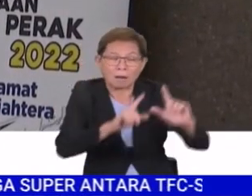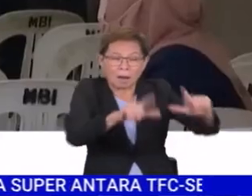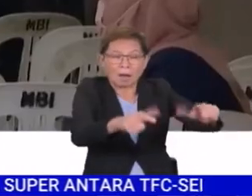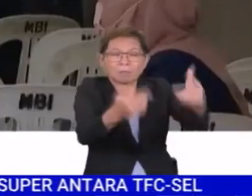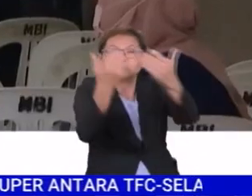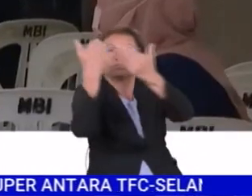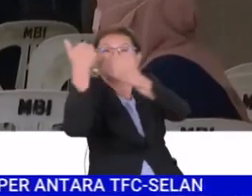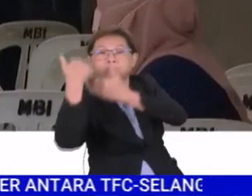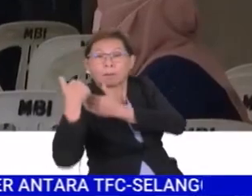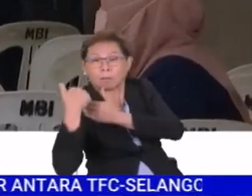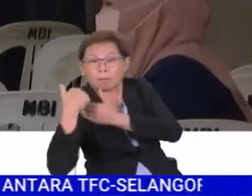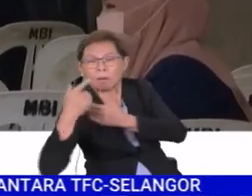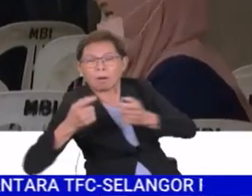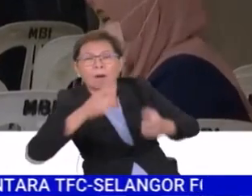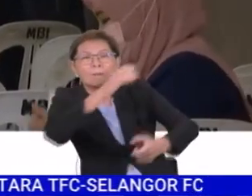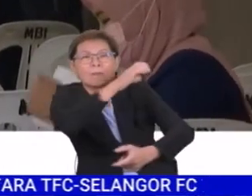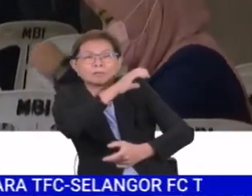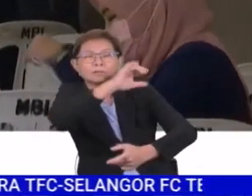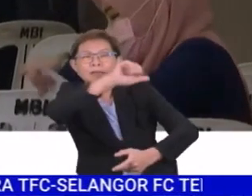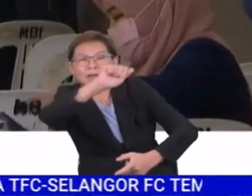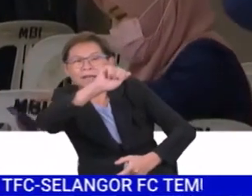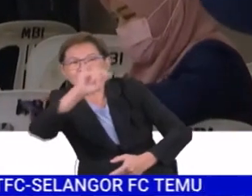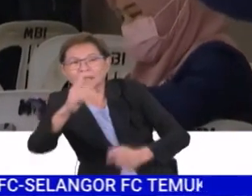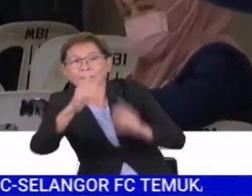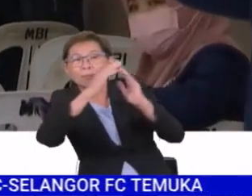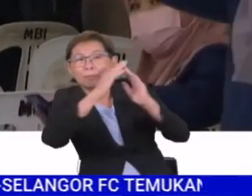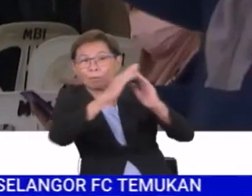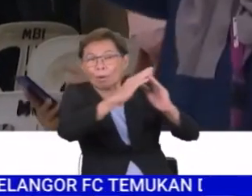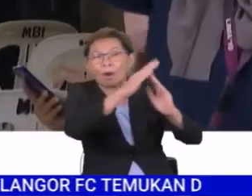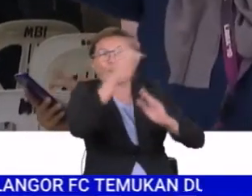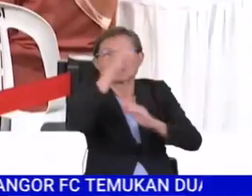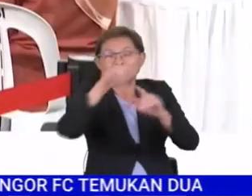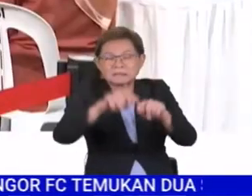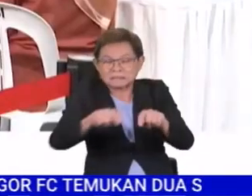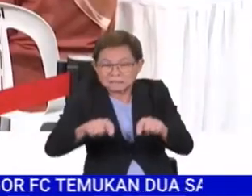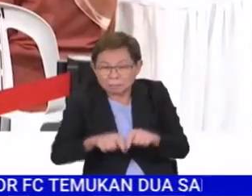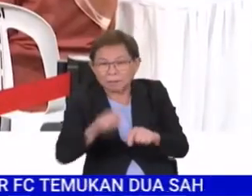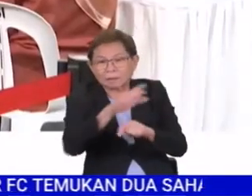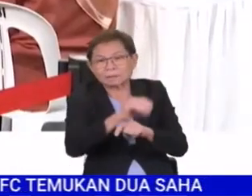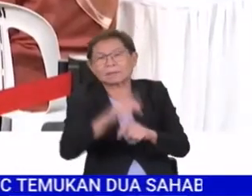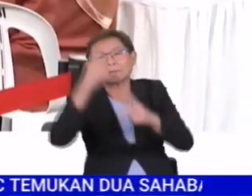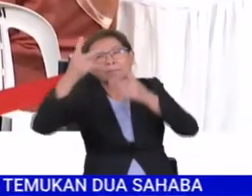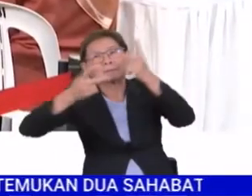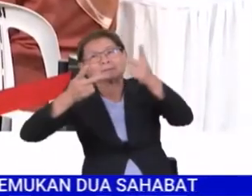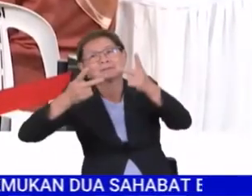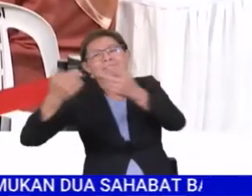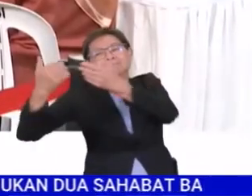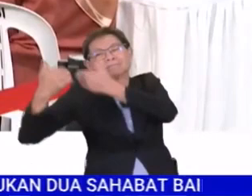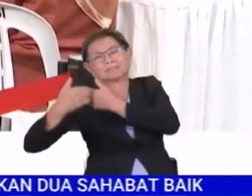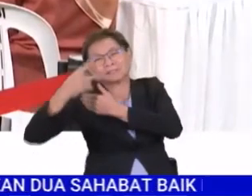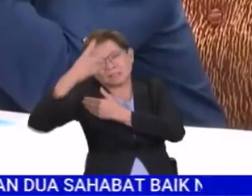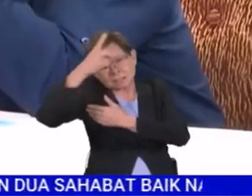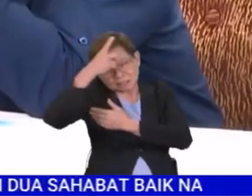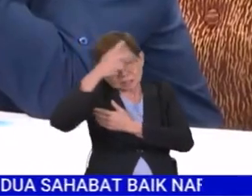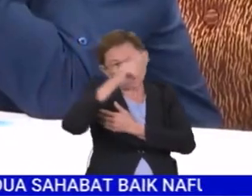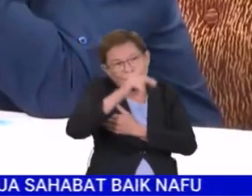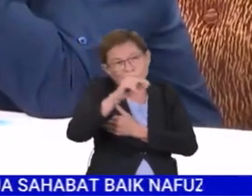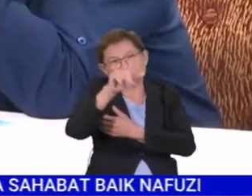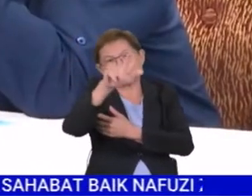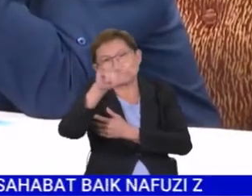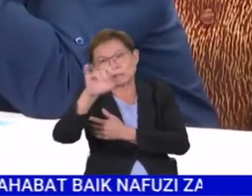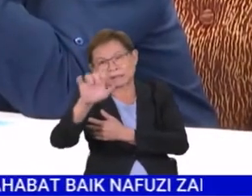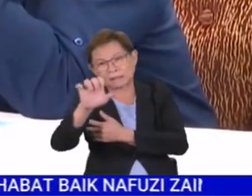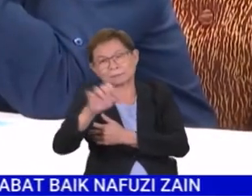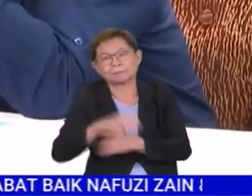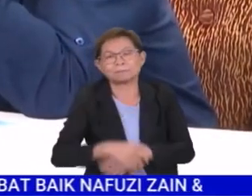bawah tanggungjawab pengerusi Jawatan Kuasa Perumahan, Kerajaan Tempatan dan Pelancongan, Datuk Noli Ashilin Datuk